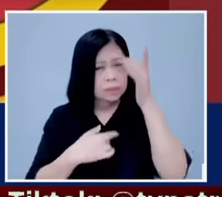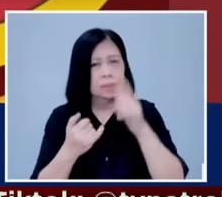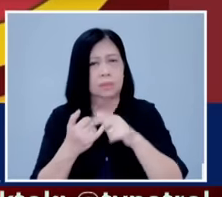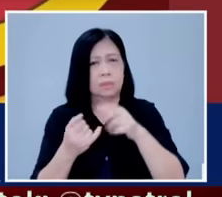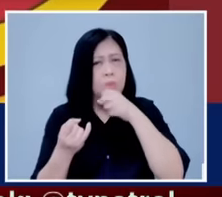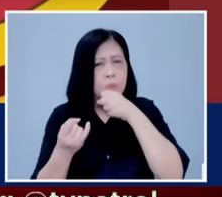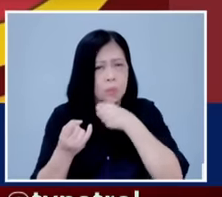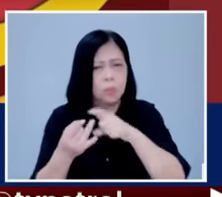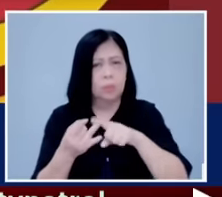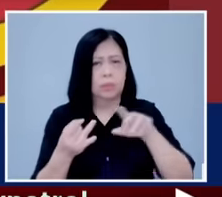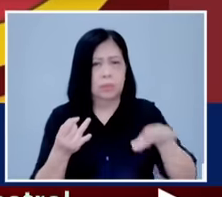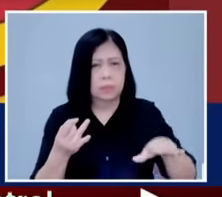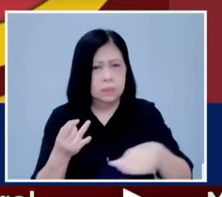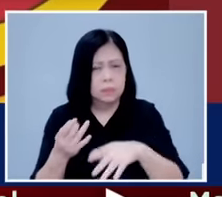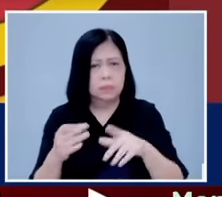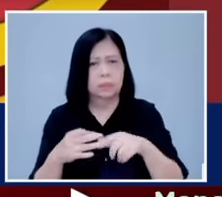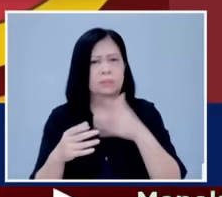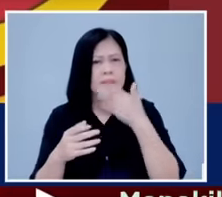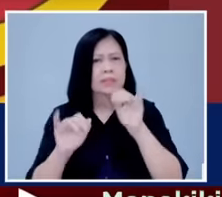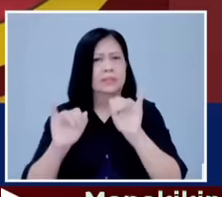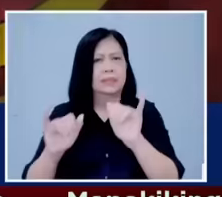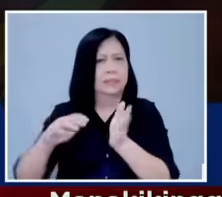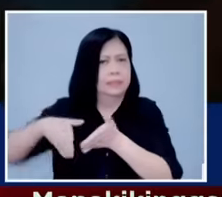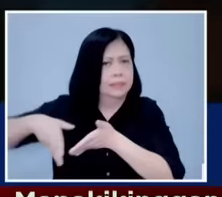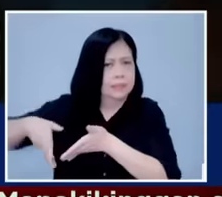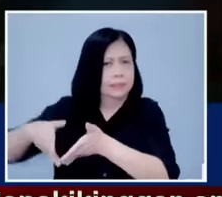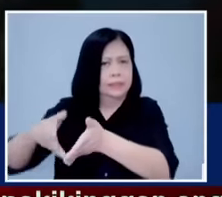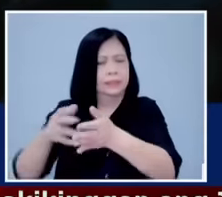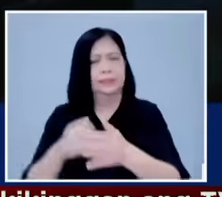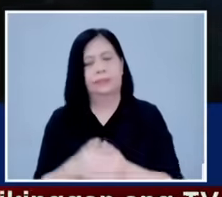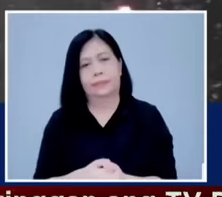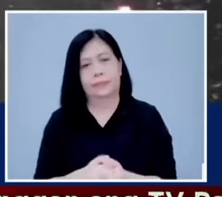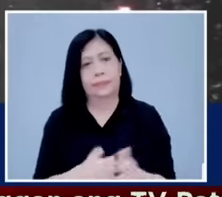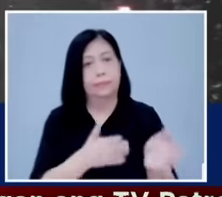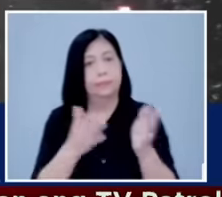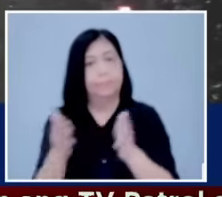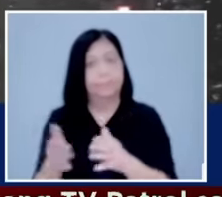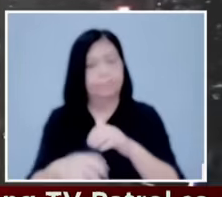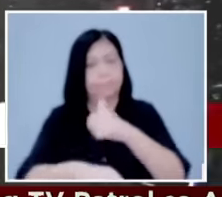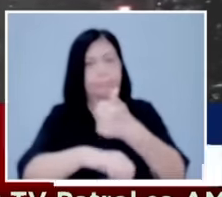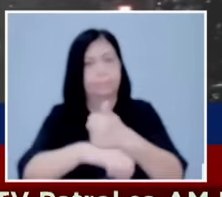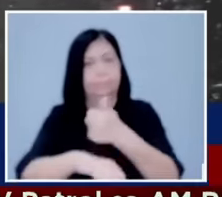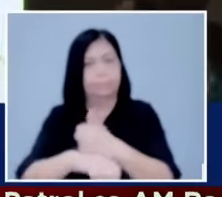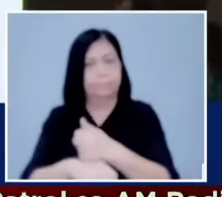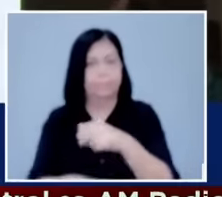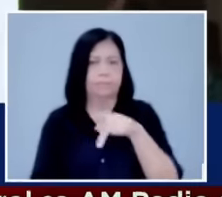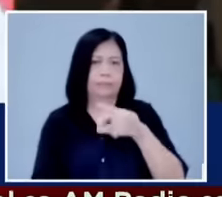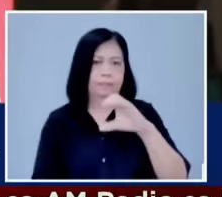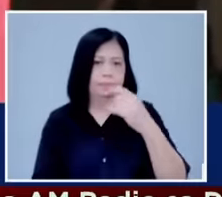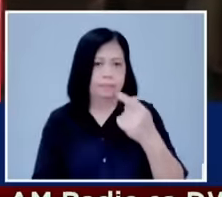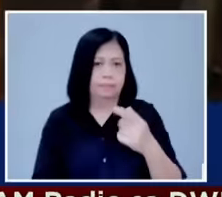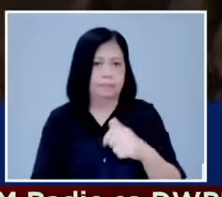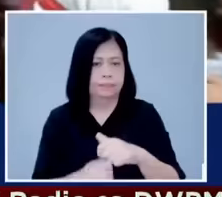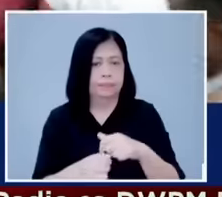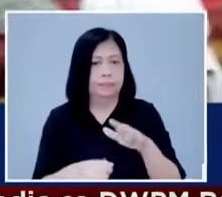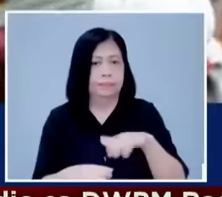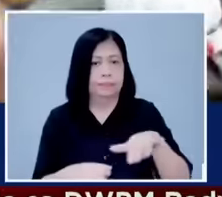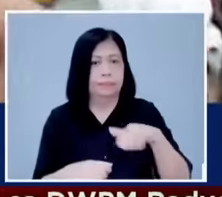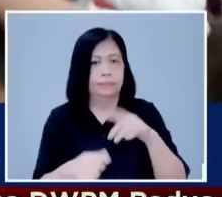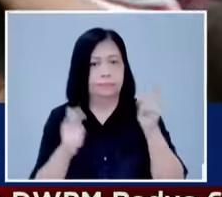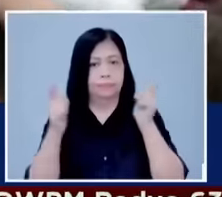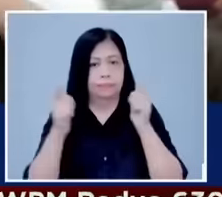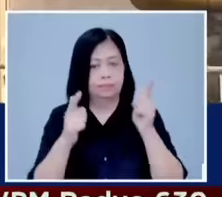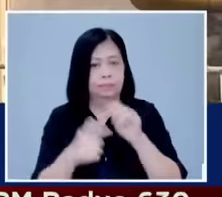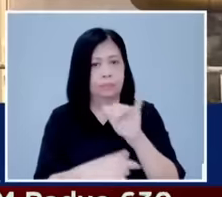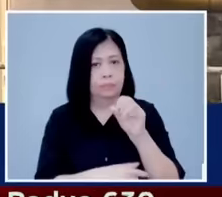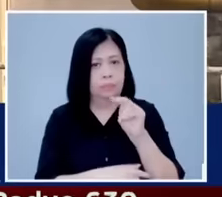o bata na manatili lang sa gilid ng kalsada. Samantala, magde-deploy naman ang Philippine Coast Guard sa Quirino Grandstand, Jones